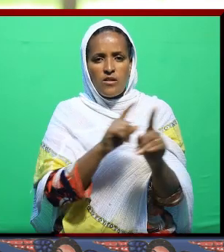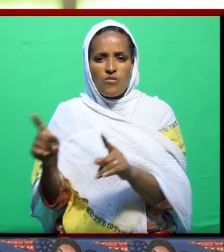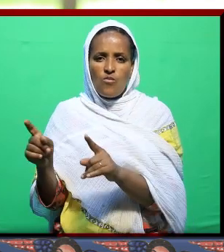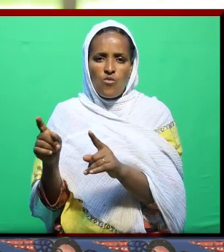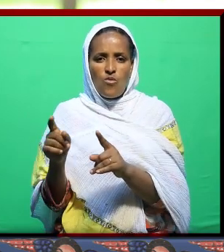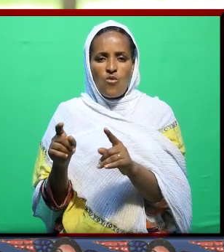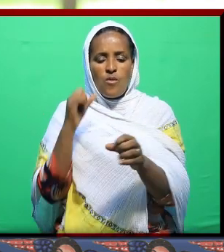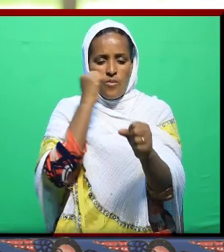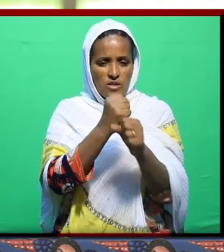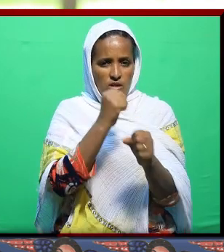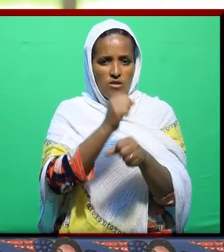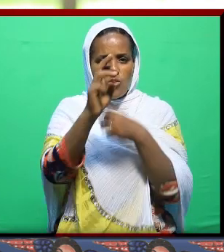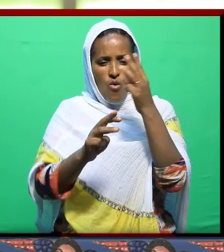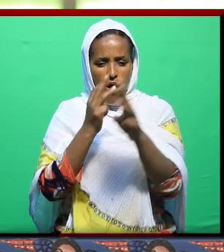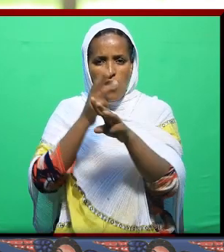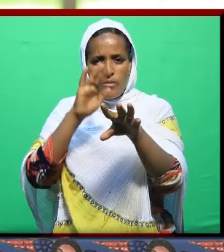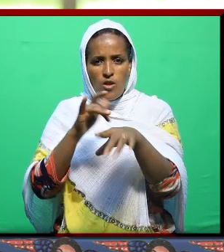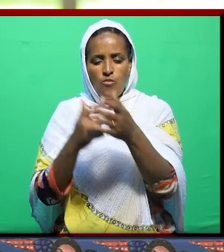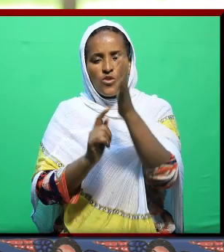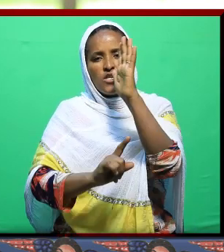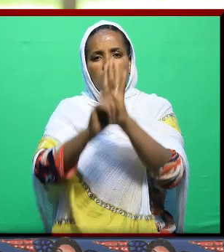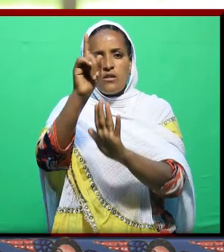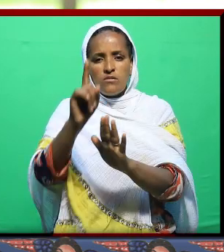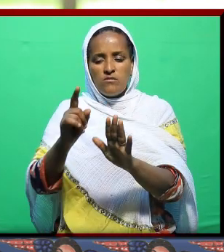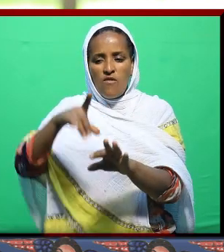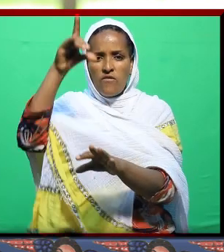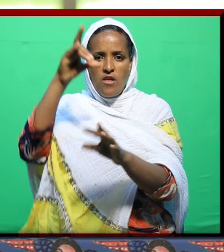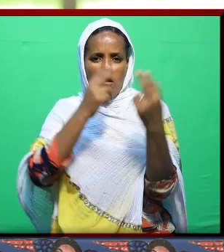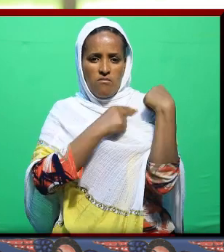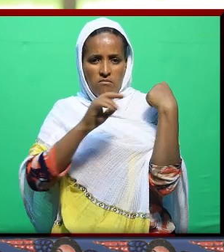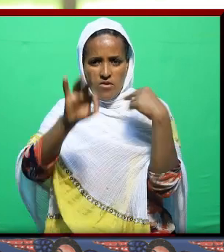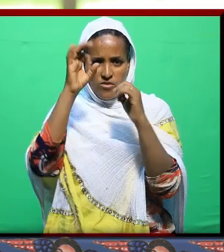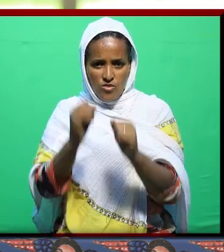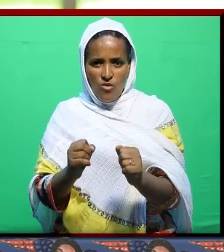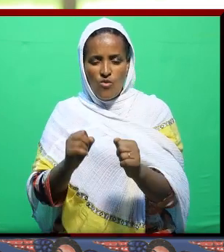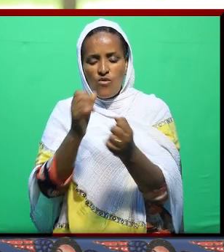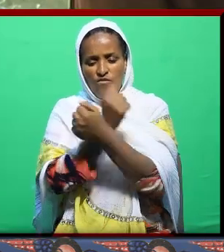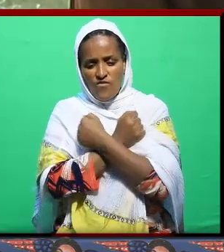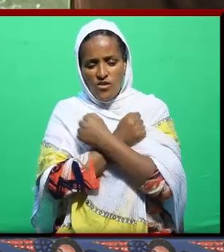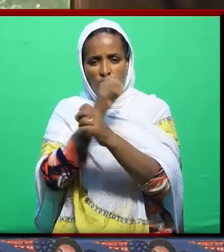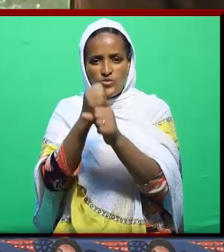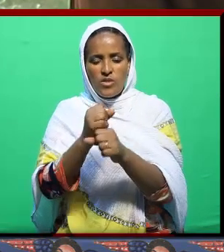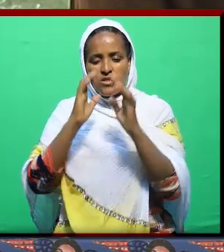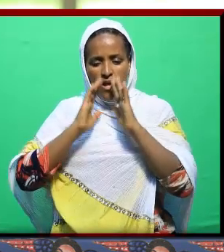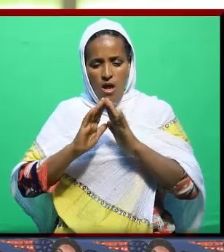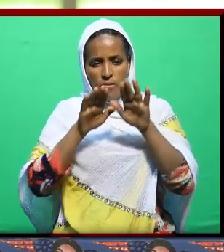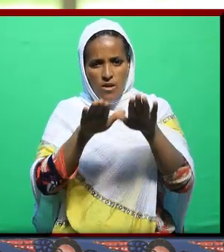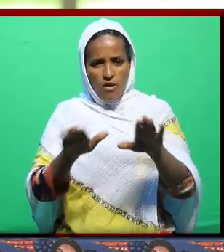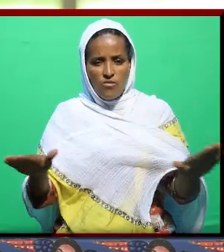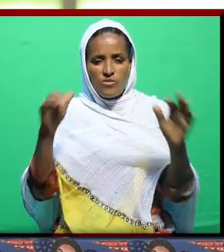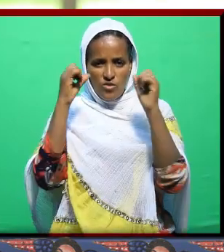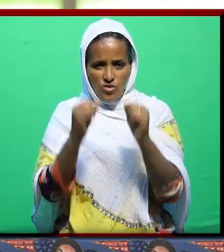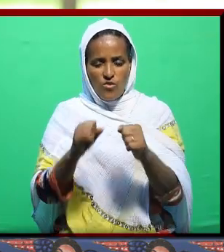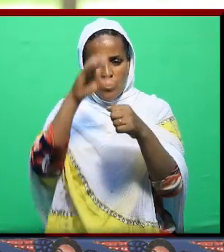እንደገና ደግሞ በስራቸው ዓለም ቢሆን እርገት ሊያገኙበት ይችላሉ ፍቅርን ሊይዙበት ይችላሉ ሰላምን